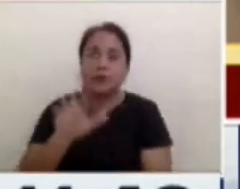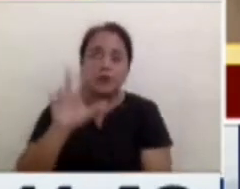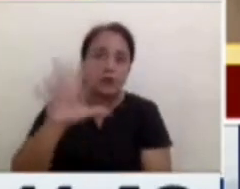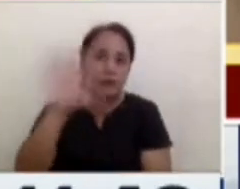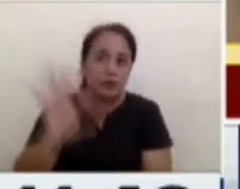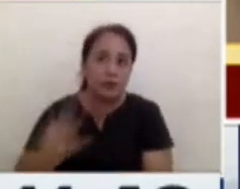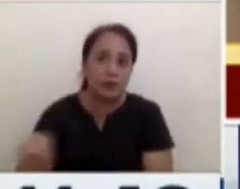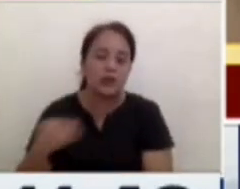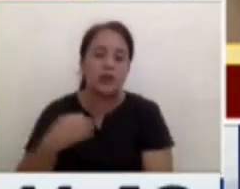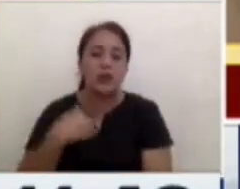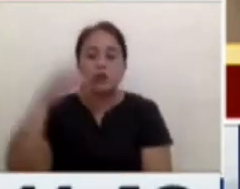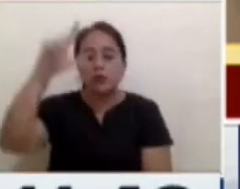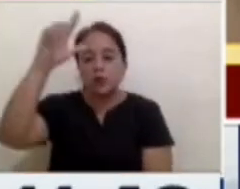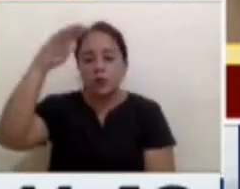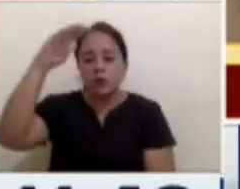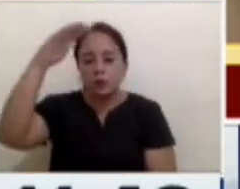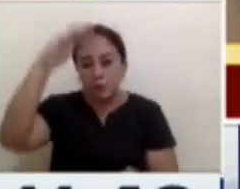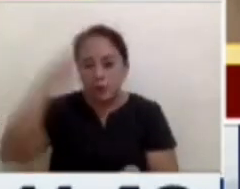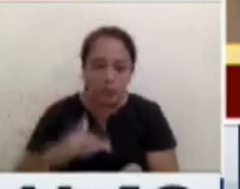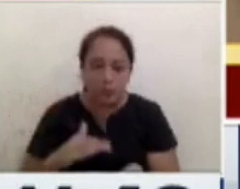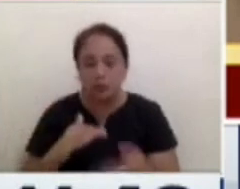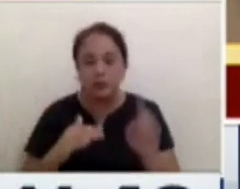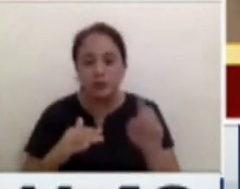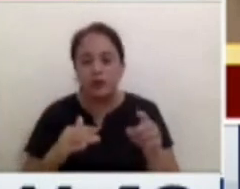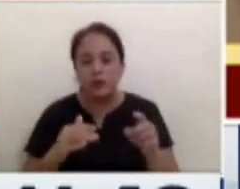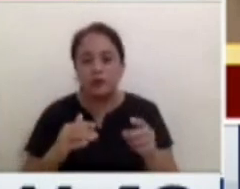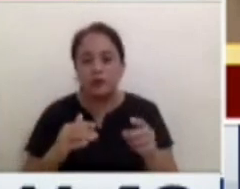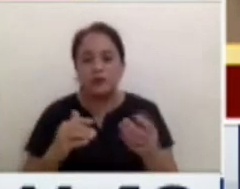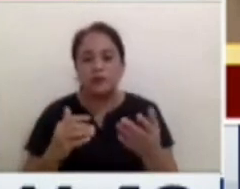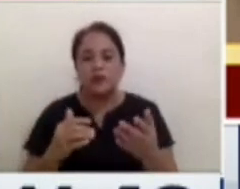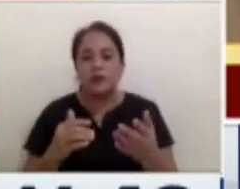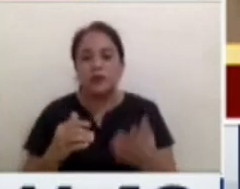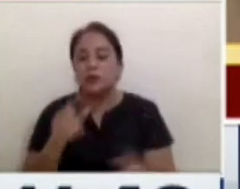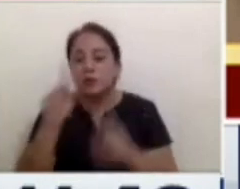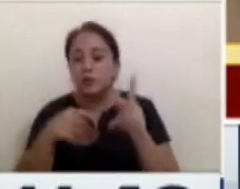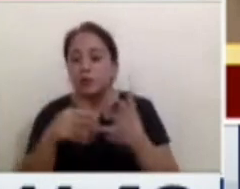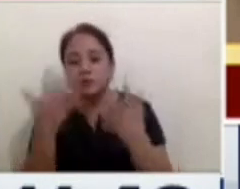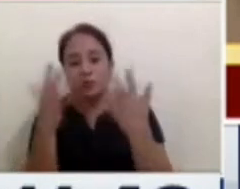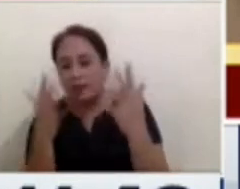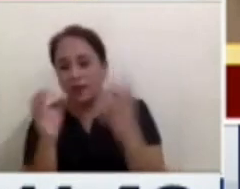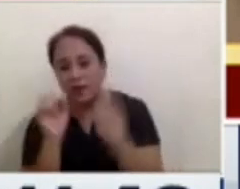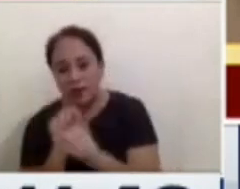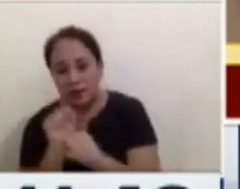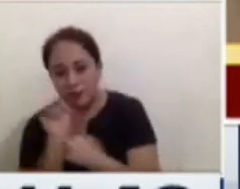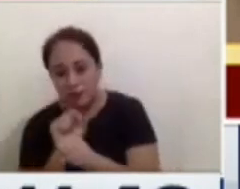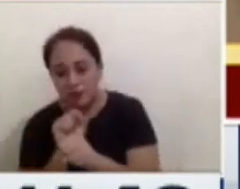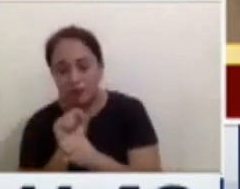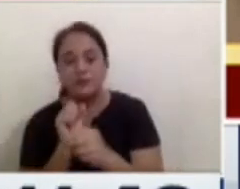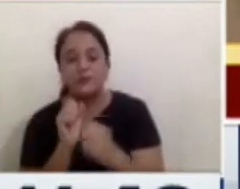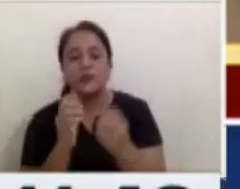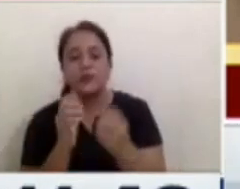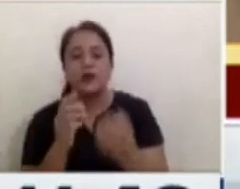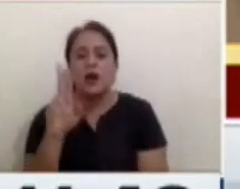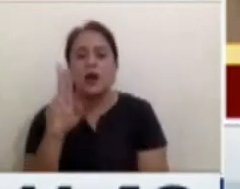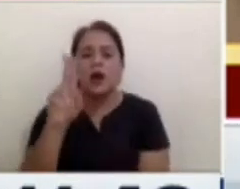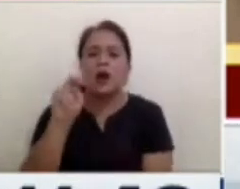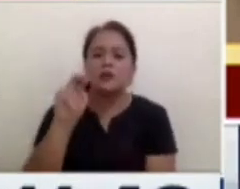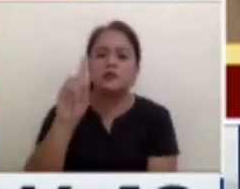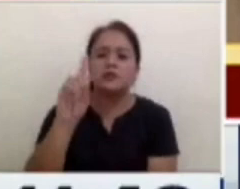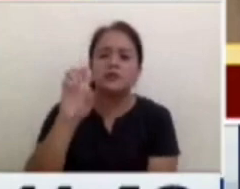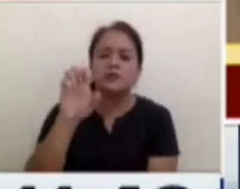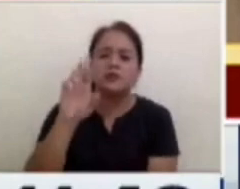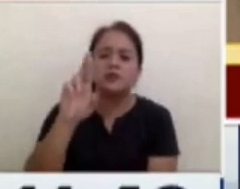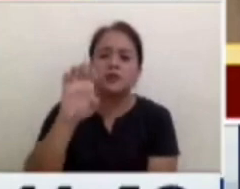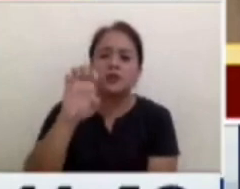po ng bansa ay naghihirap dahil dito, walang exempted. Pero ang kalagayan po natin ay mas maganda at mas handa po